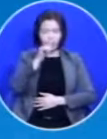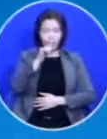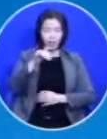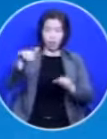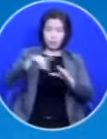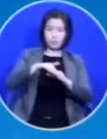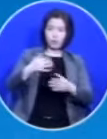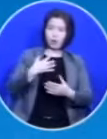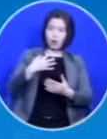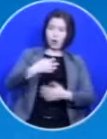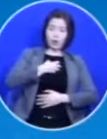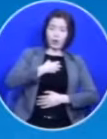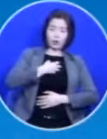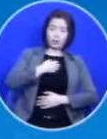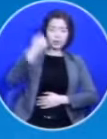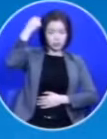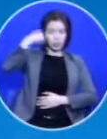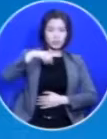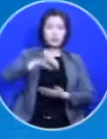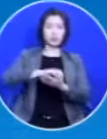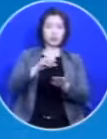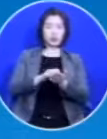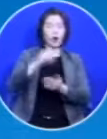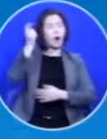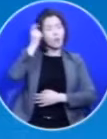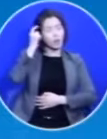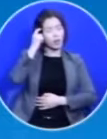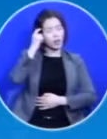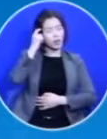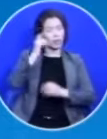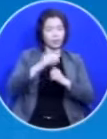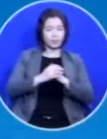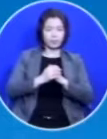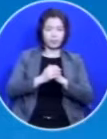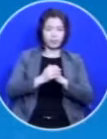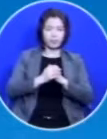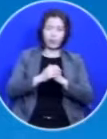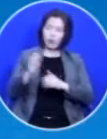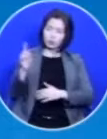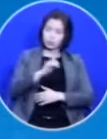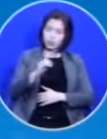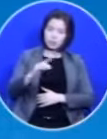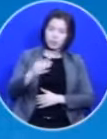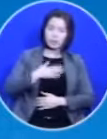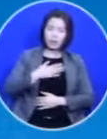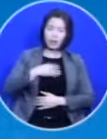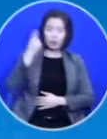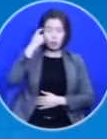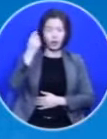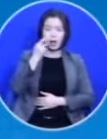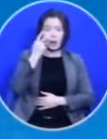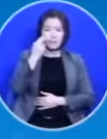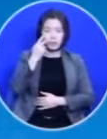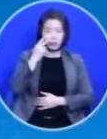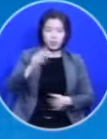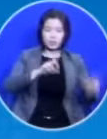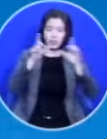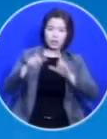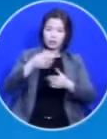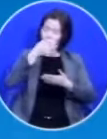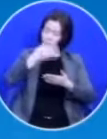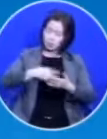충격이 느껴질 정도예요 왜 그럴까 도대체 내가 왜 이렇게 미국에서 지내는게